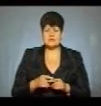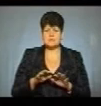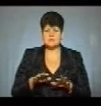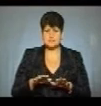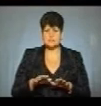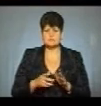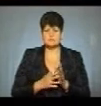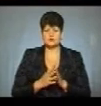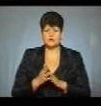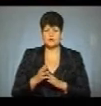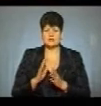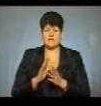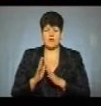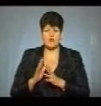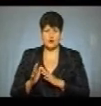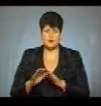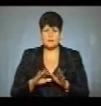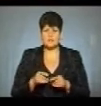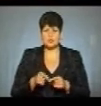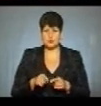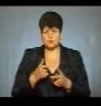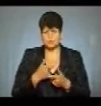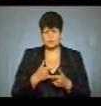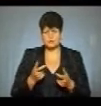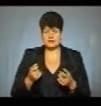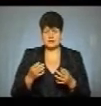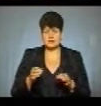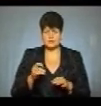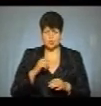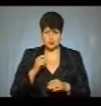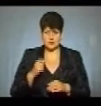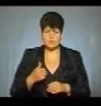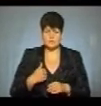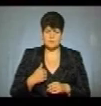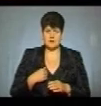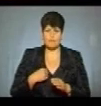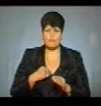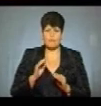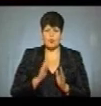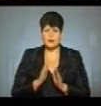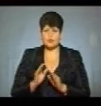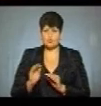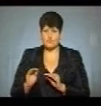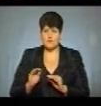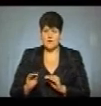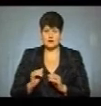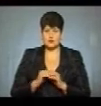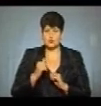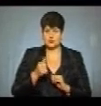заросло травою. Після того, як проголосили незалежну Україну, ми порядкували його, і щороку ми